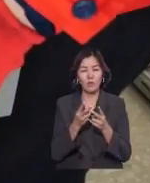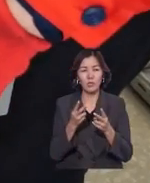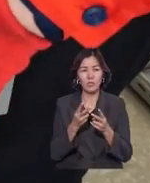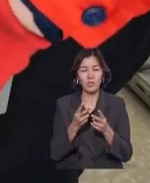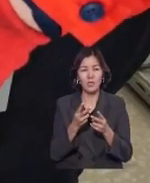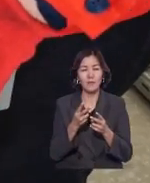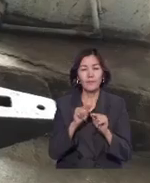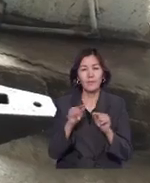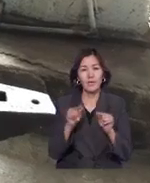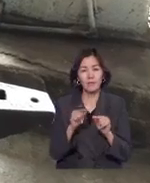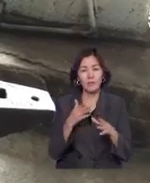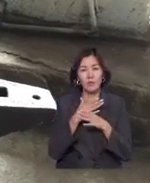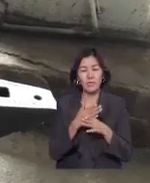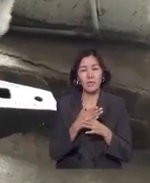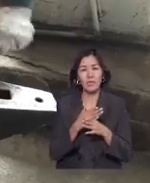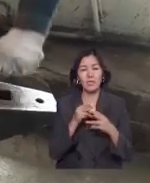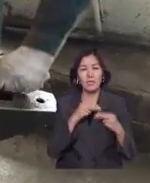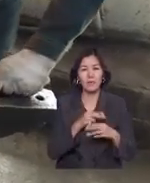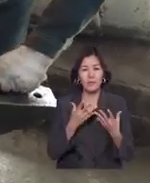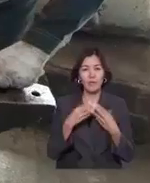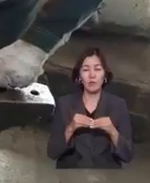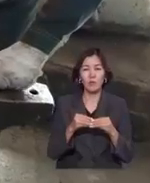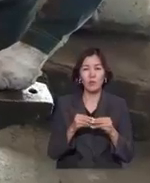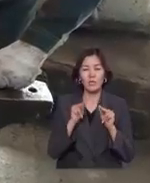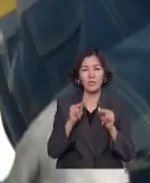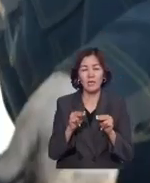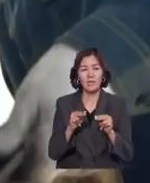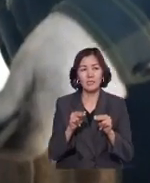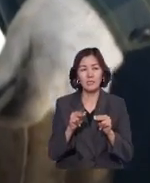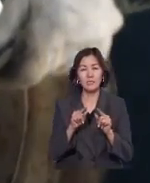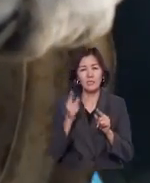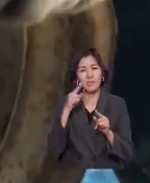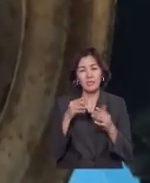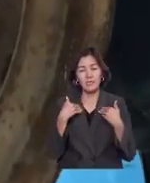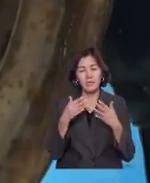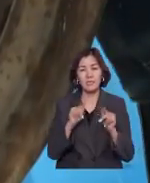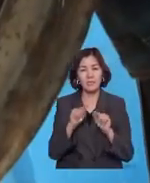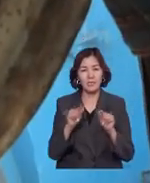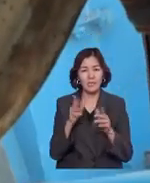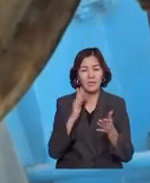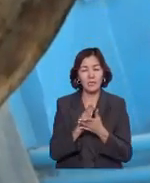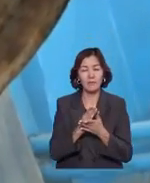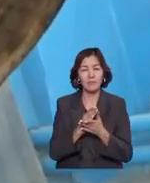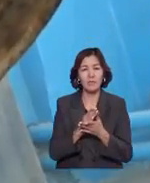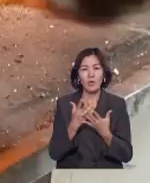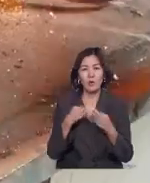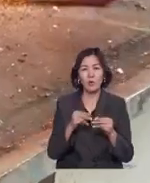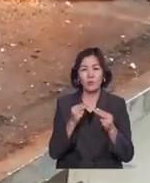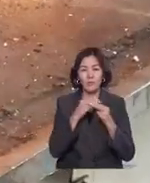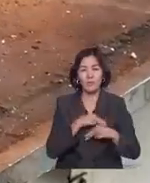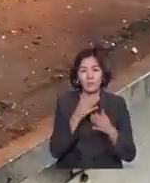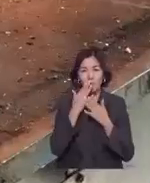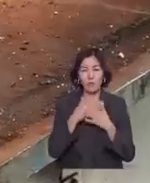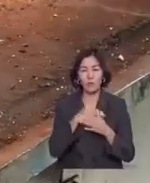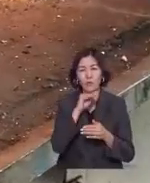мамандықтарын дәріптеу арқылы қоғамда еңбекқор және нағыз маман болу идеясын насихаттаймыз, деді президент. Яғни қоғамда еңбекқорлық, кәсібилік